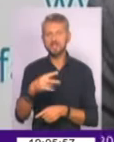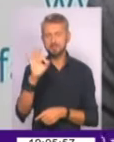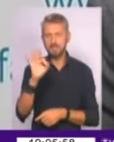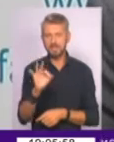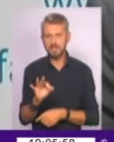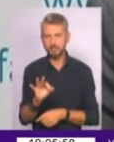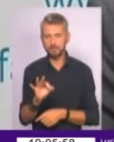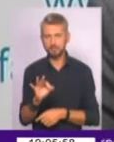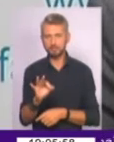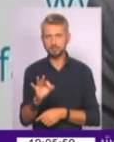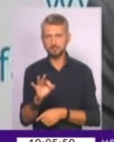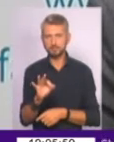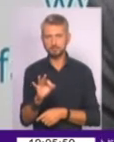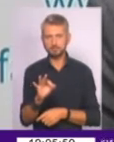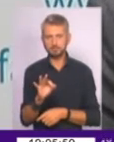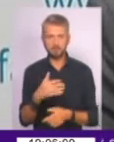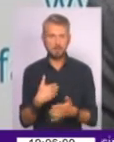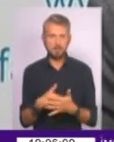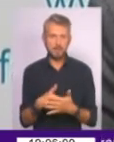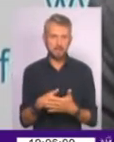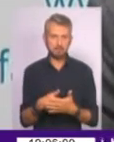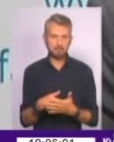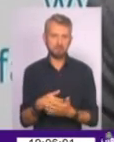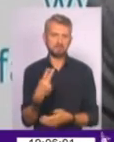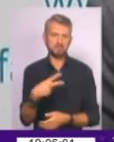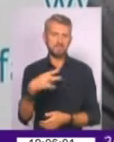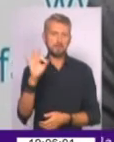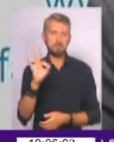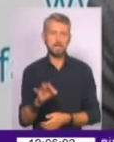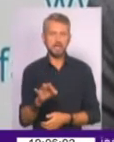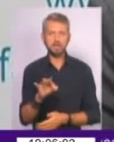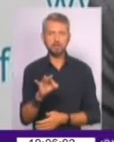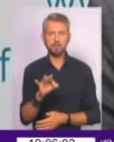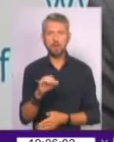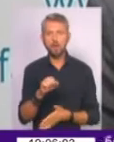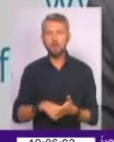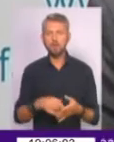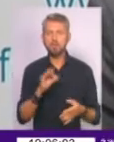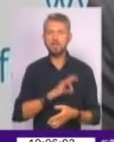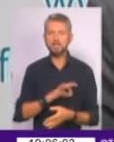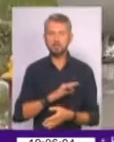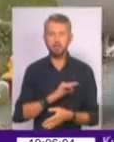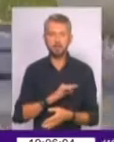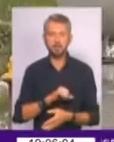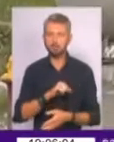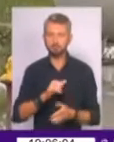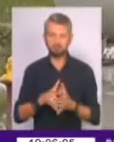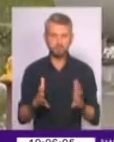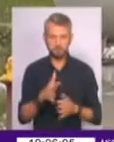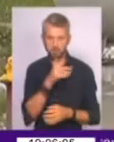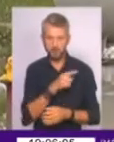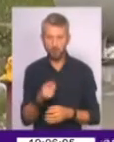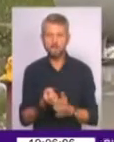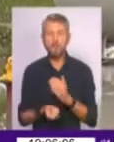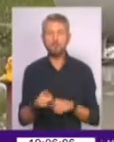20%, порядка 20% від потреблення в піковий період. А з'явилася